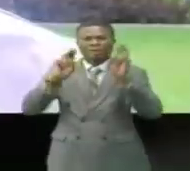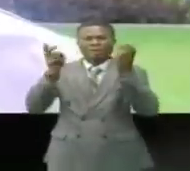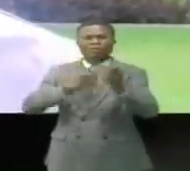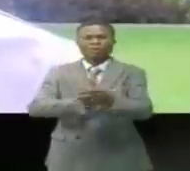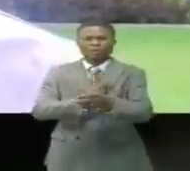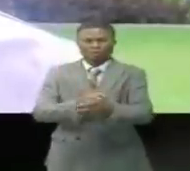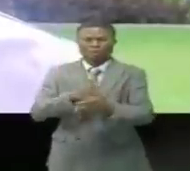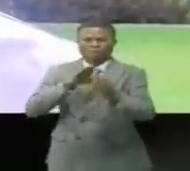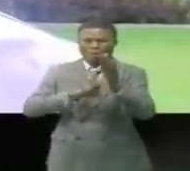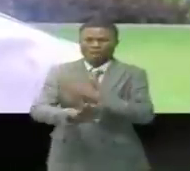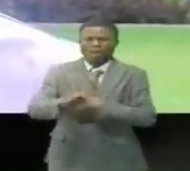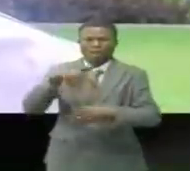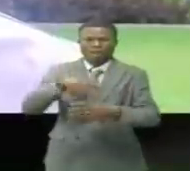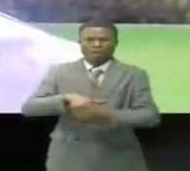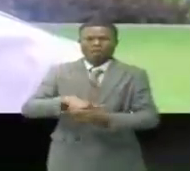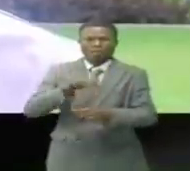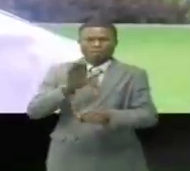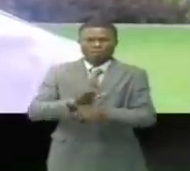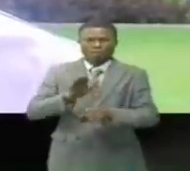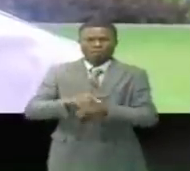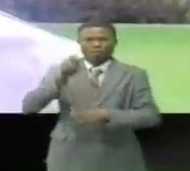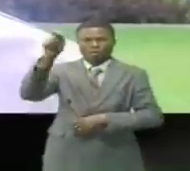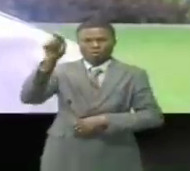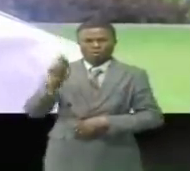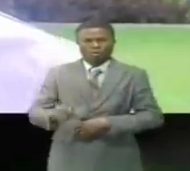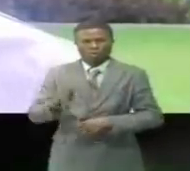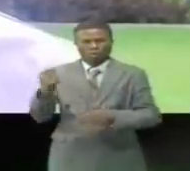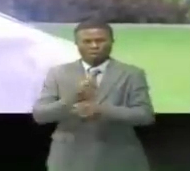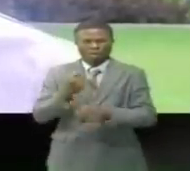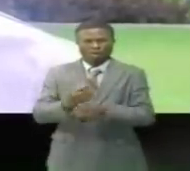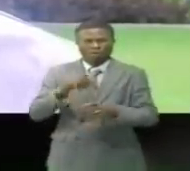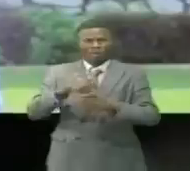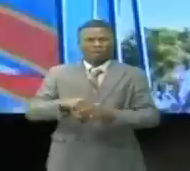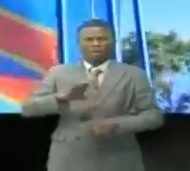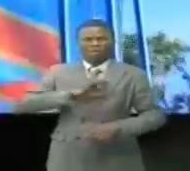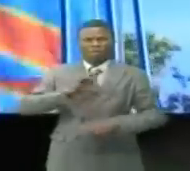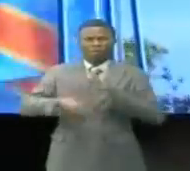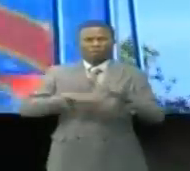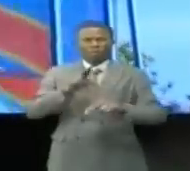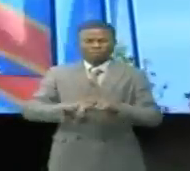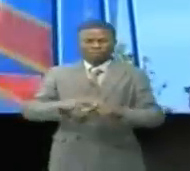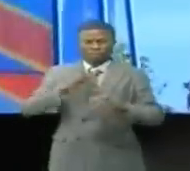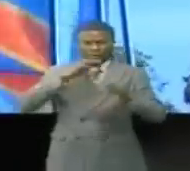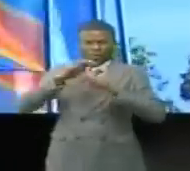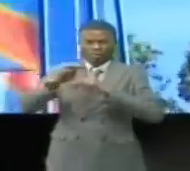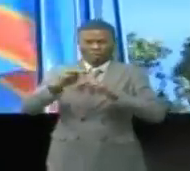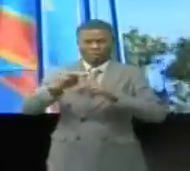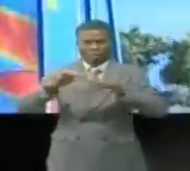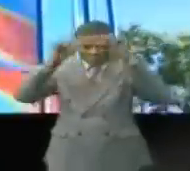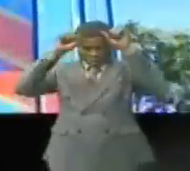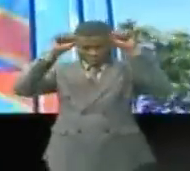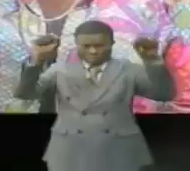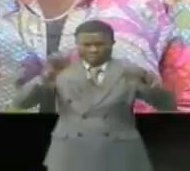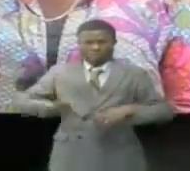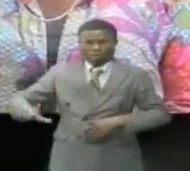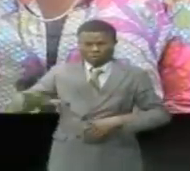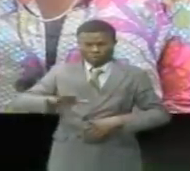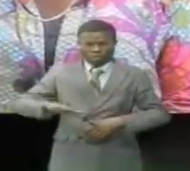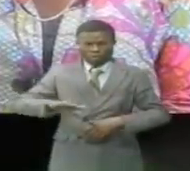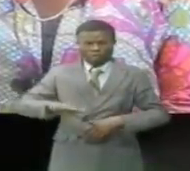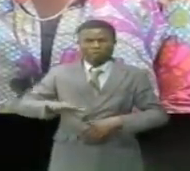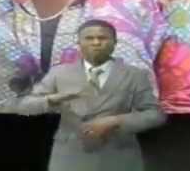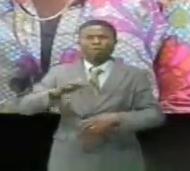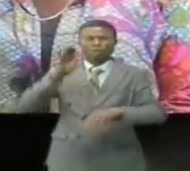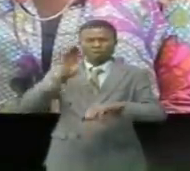s'enrôler massivement au sein de l'armée et au sein de la police nationale congolaise. Le message du commandant suprême est tombé. Ici,